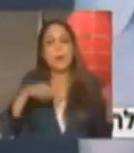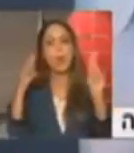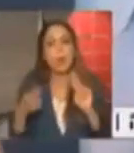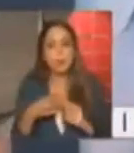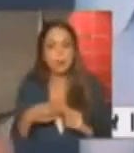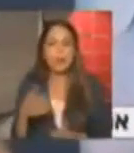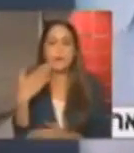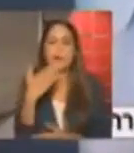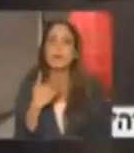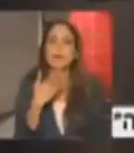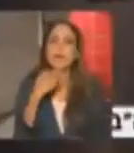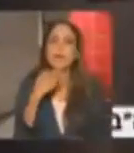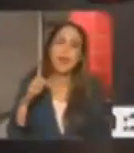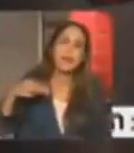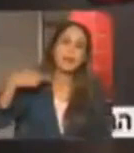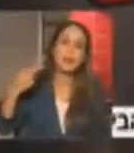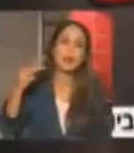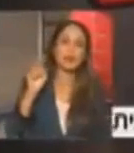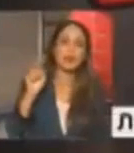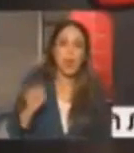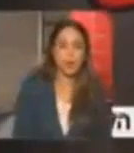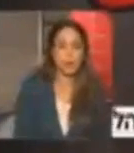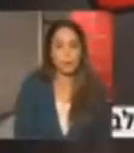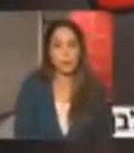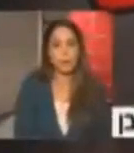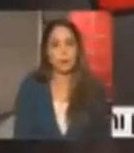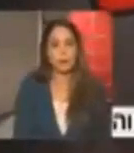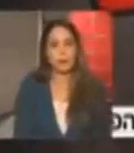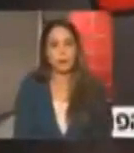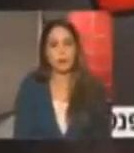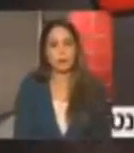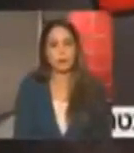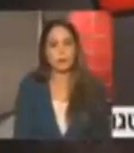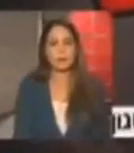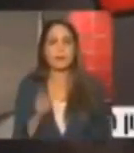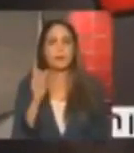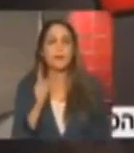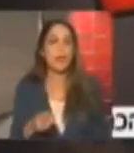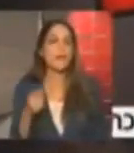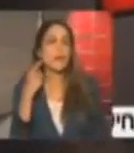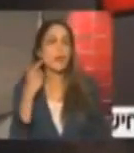ישראל חייבת להיות בה, חייבת להיות נוכחת, להגיד את דברנו,